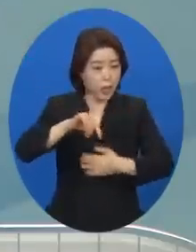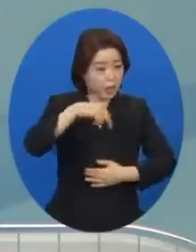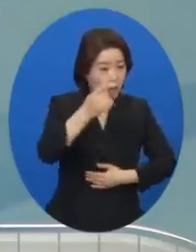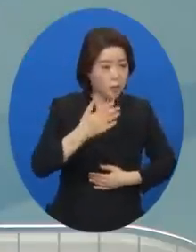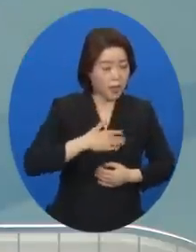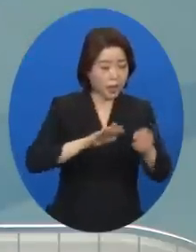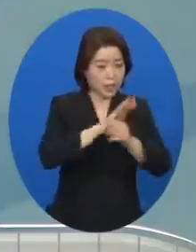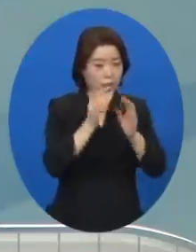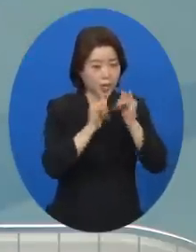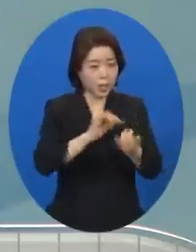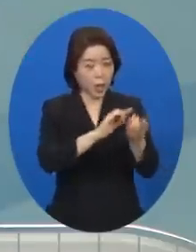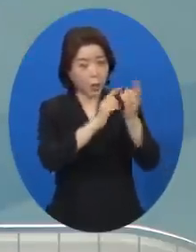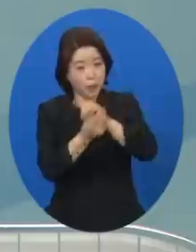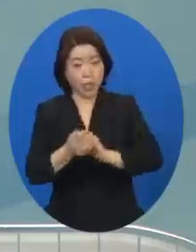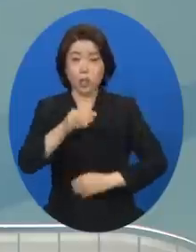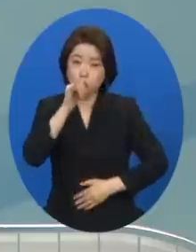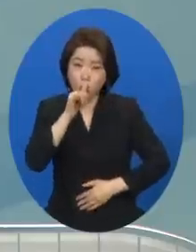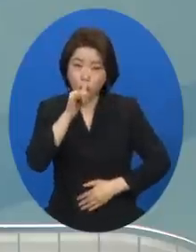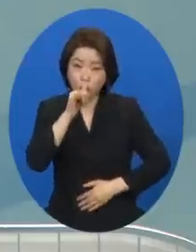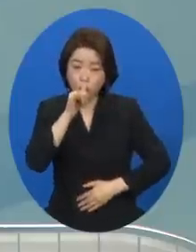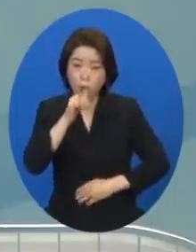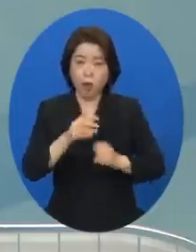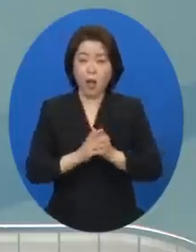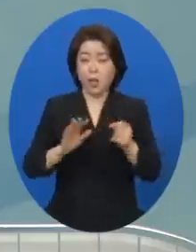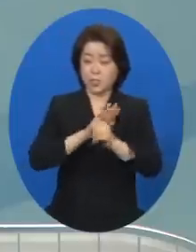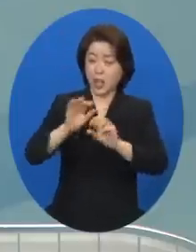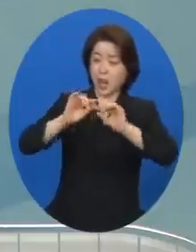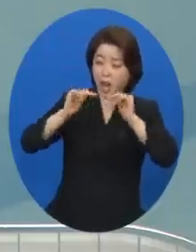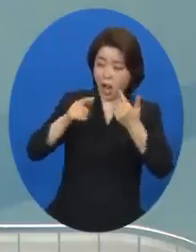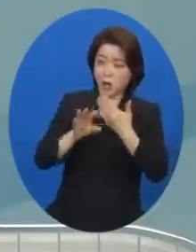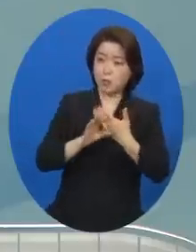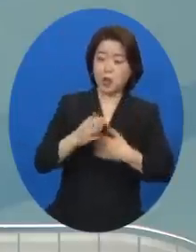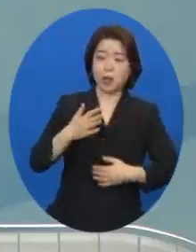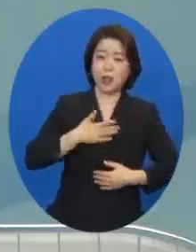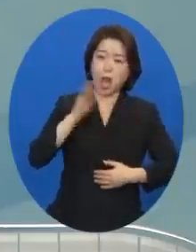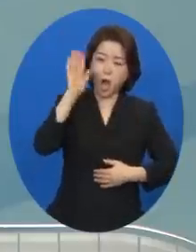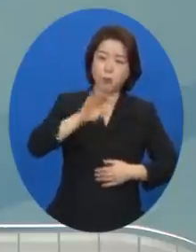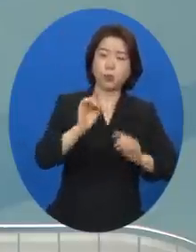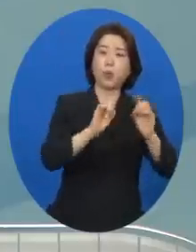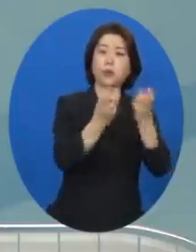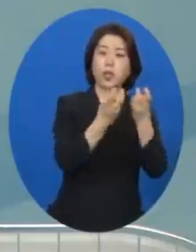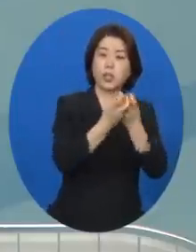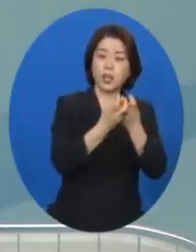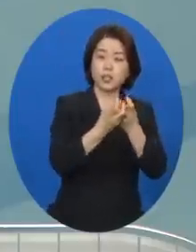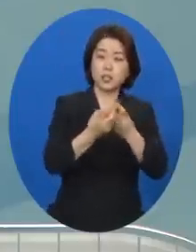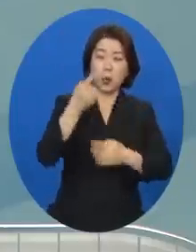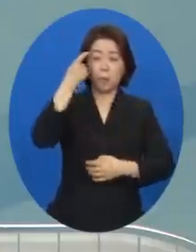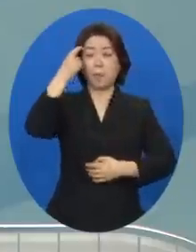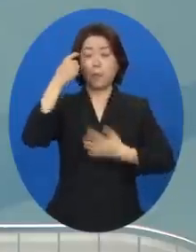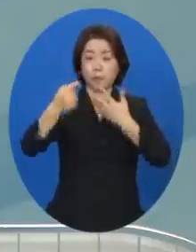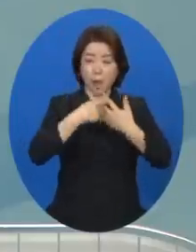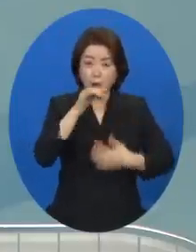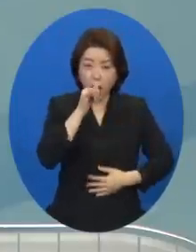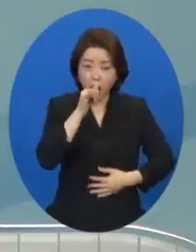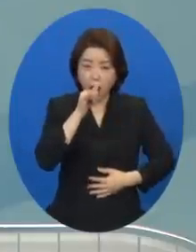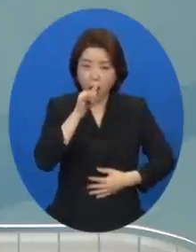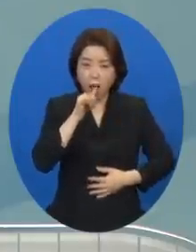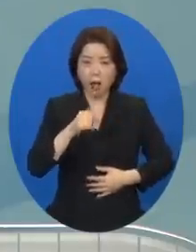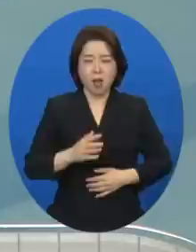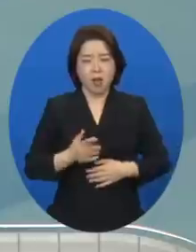사랑하게 되지 않으면 어떻게 되는지를 여러분은 인식 하시나요 제가 이처럼 좀 호들갑스럽게